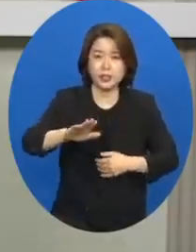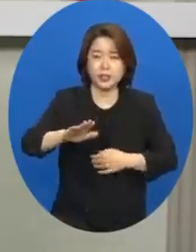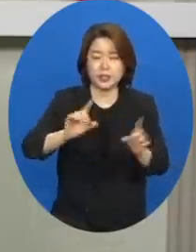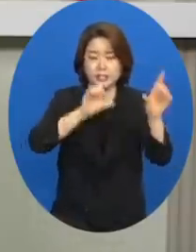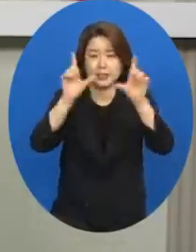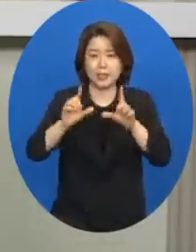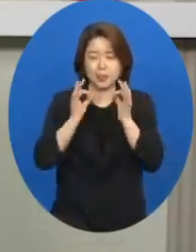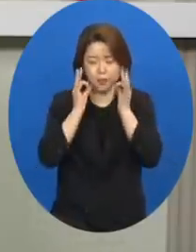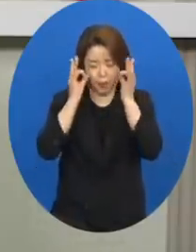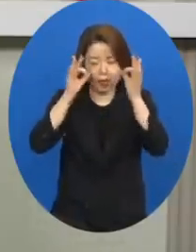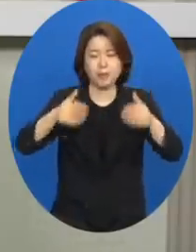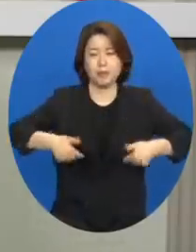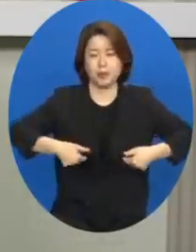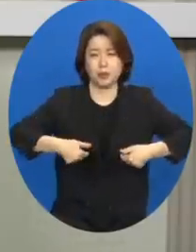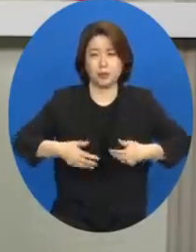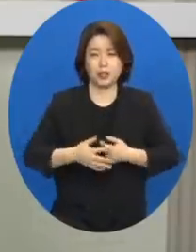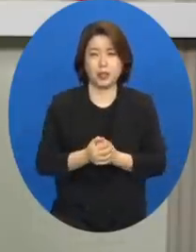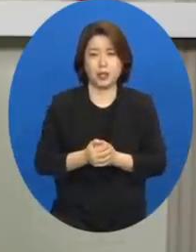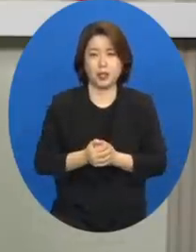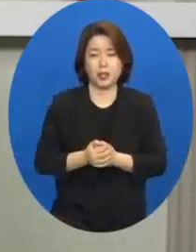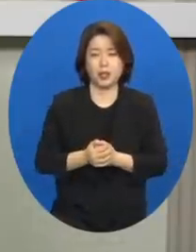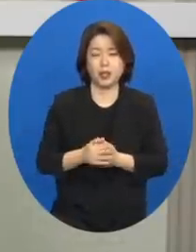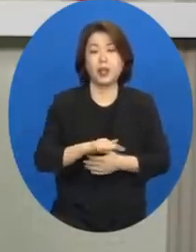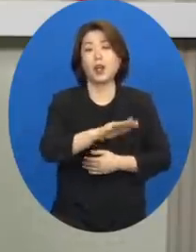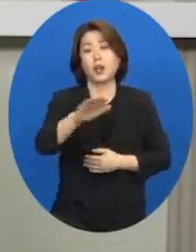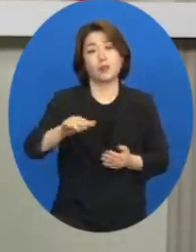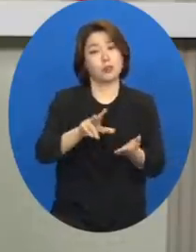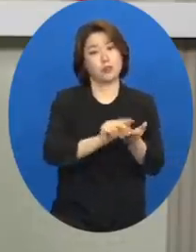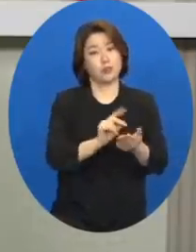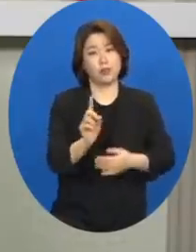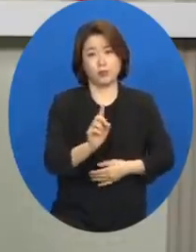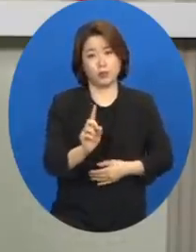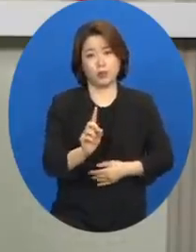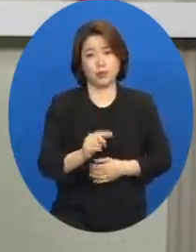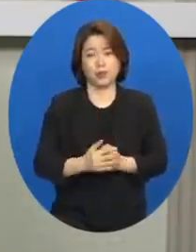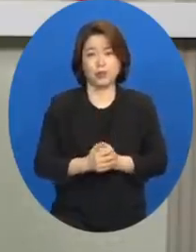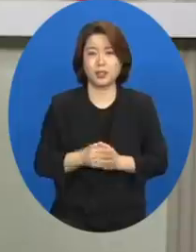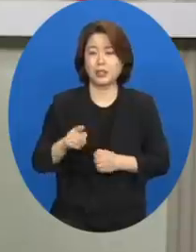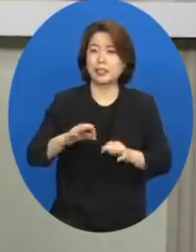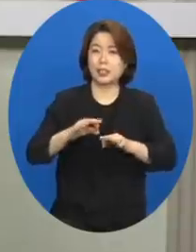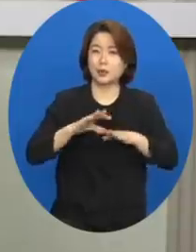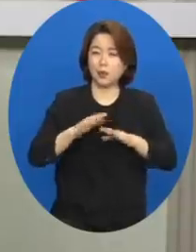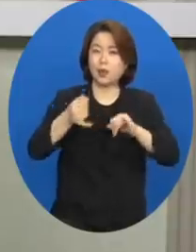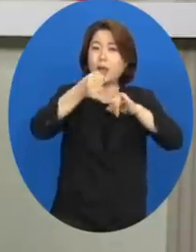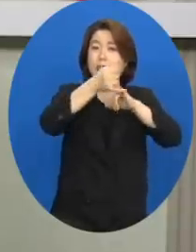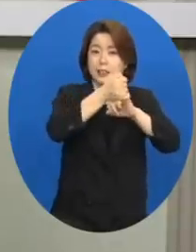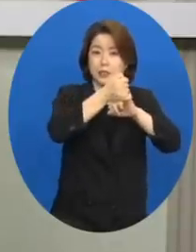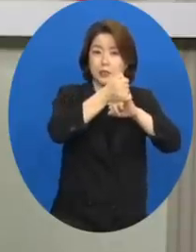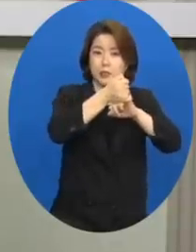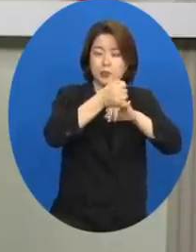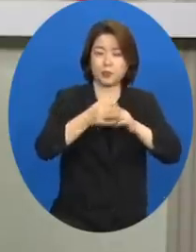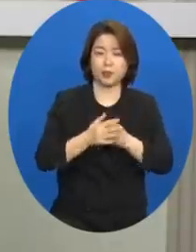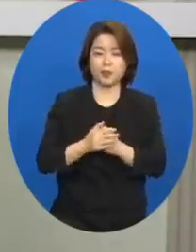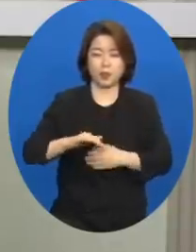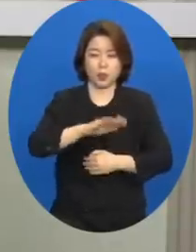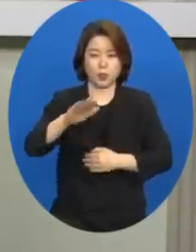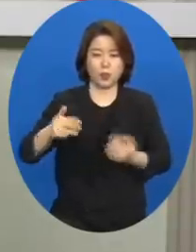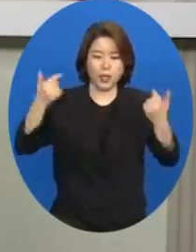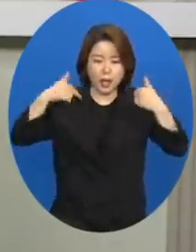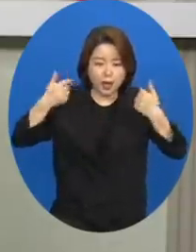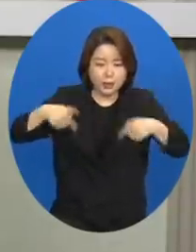합니다 우리의 문제는 이 놀라운 약속을 우리와 늘 함께